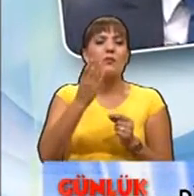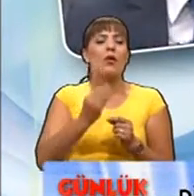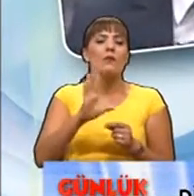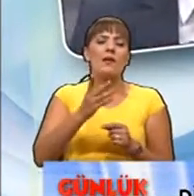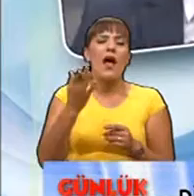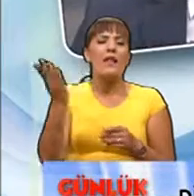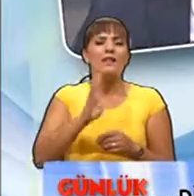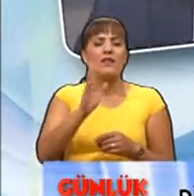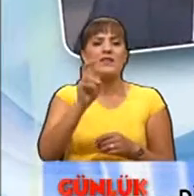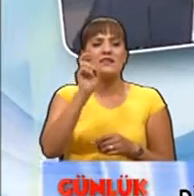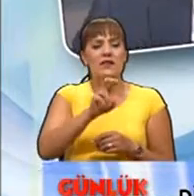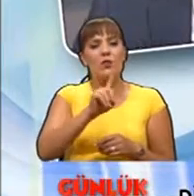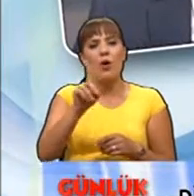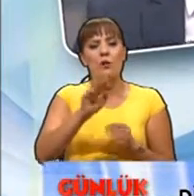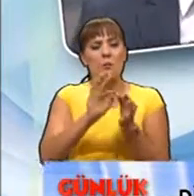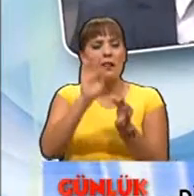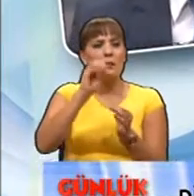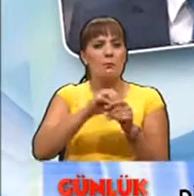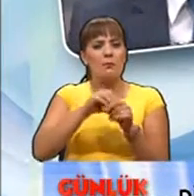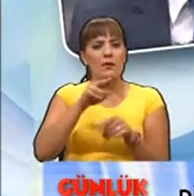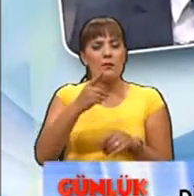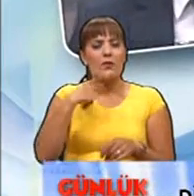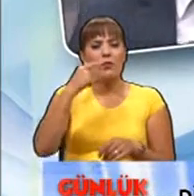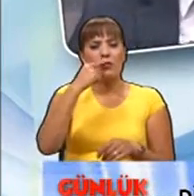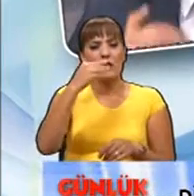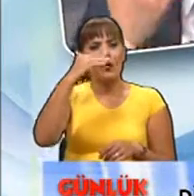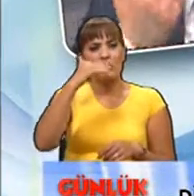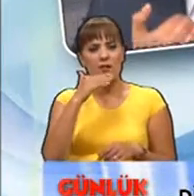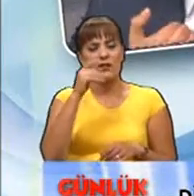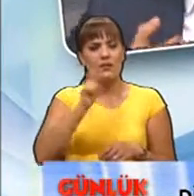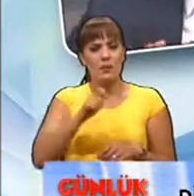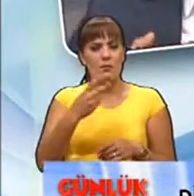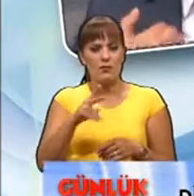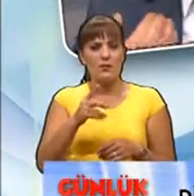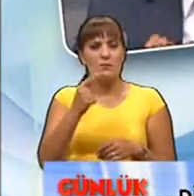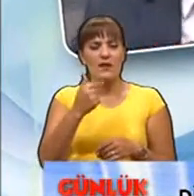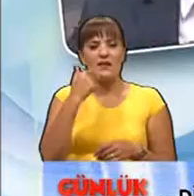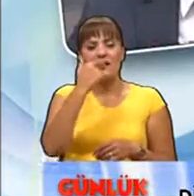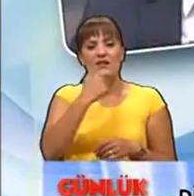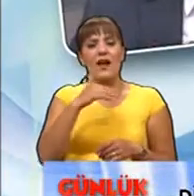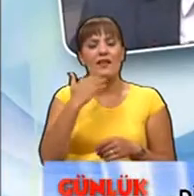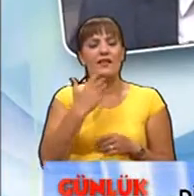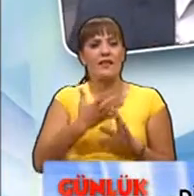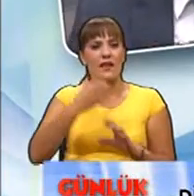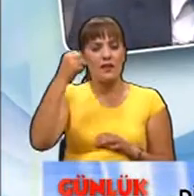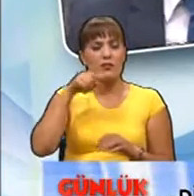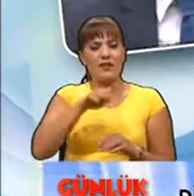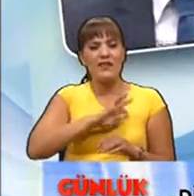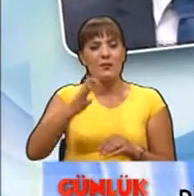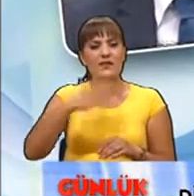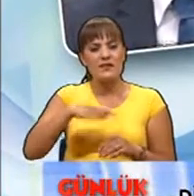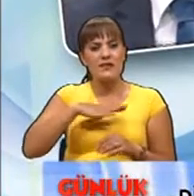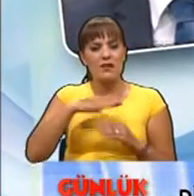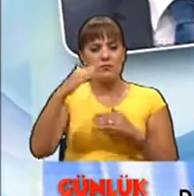fazla 8 ya da 10 milimetre kadar dudağı pozisyonu aşağıya alabiliyoruz. Biraz kesin bir miktarda diş etlerinden alarak bunu tam